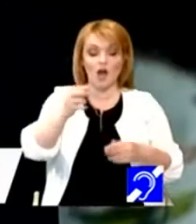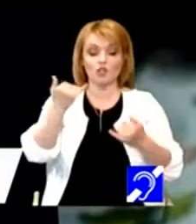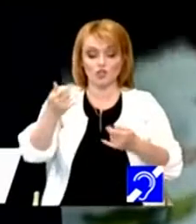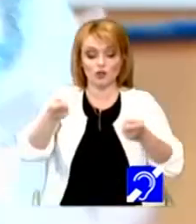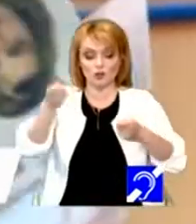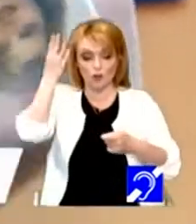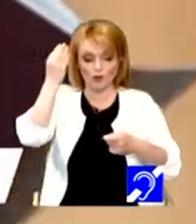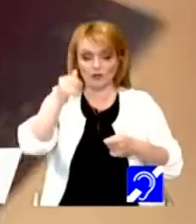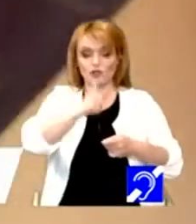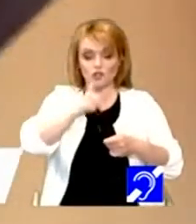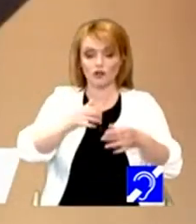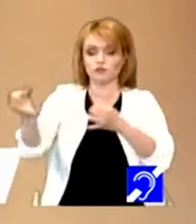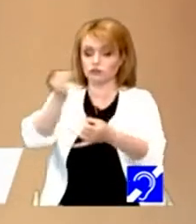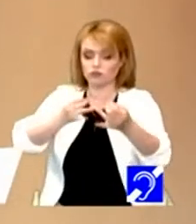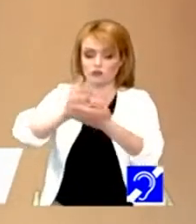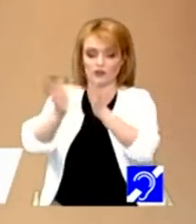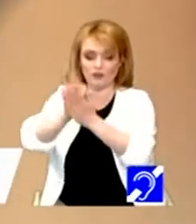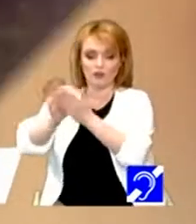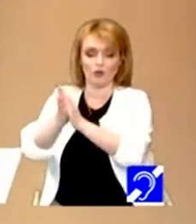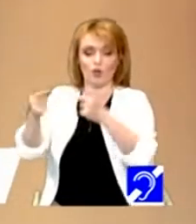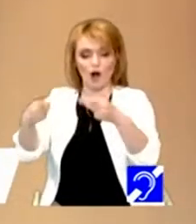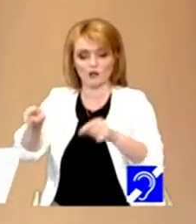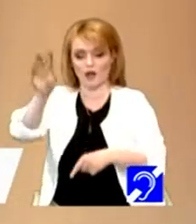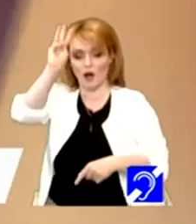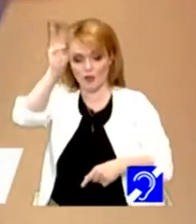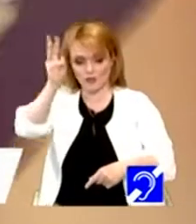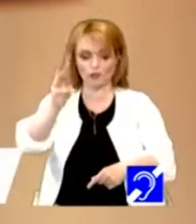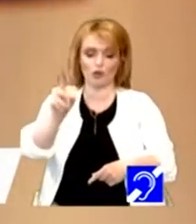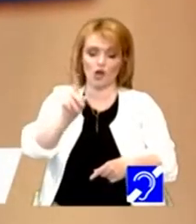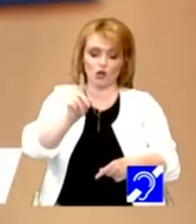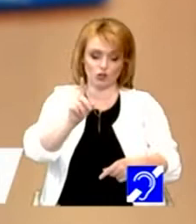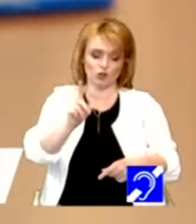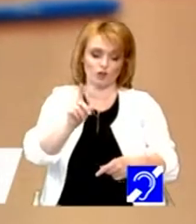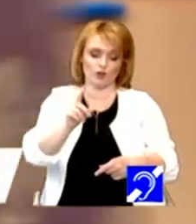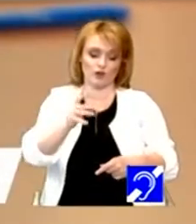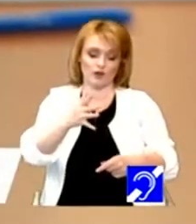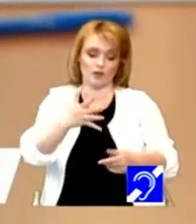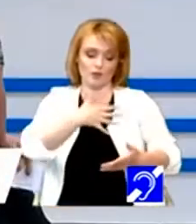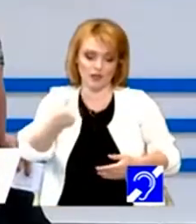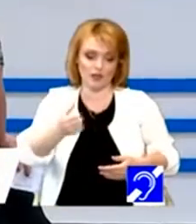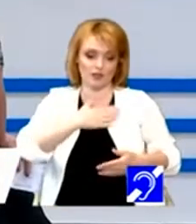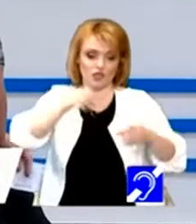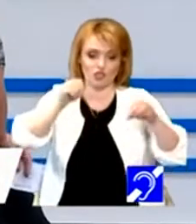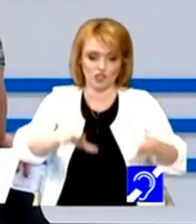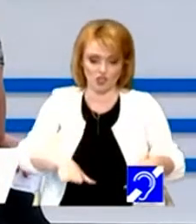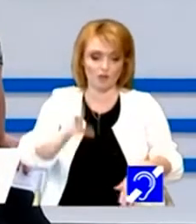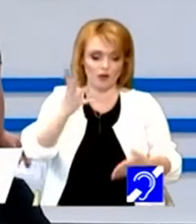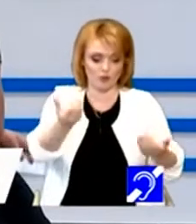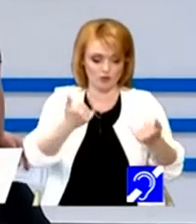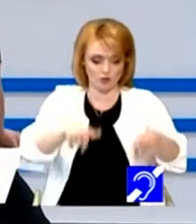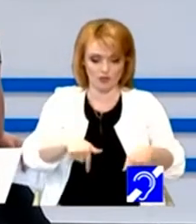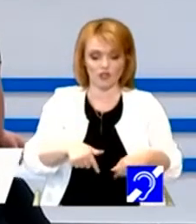demersurile necesare în vederea obținerii acordului acestora pentru operaționalizarea deciziei dispoziției Comisiei pentru Situații